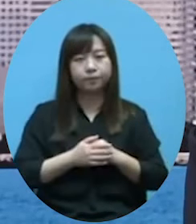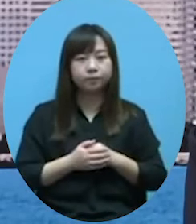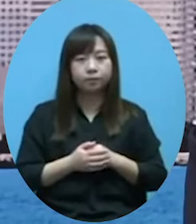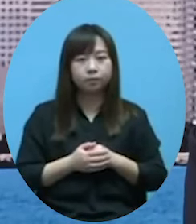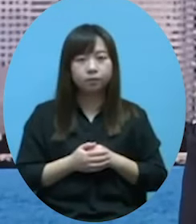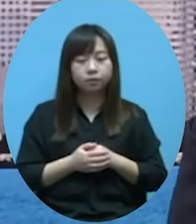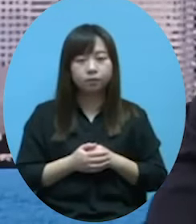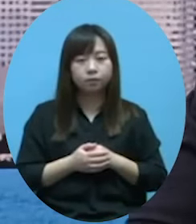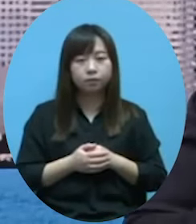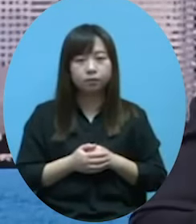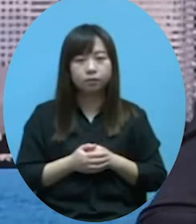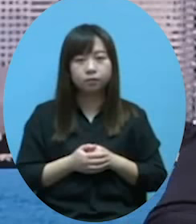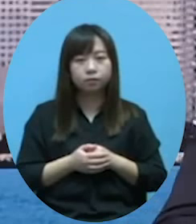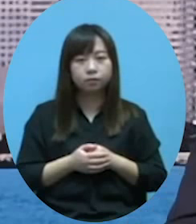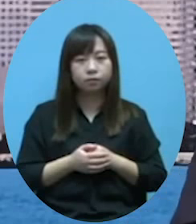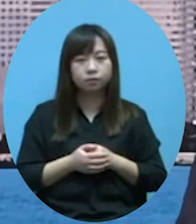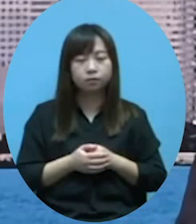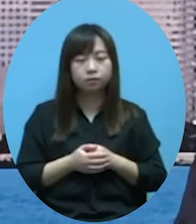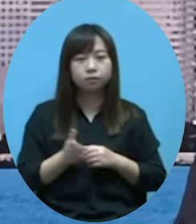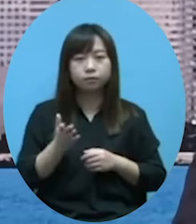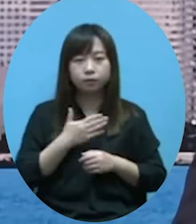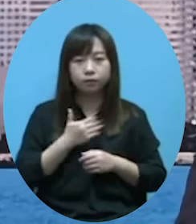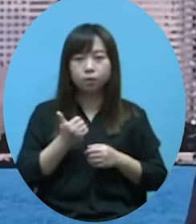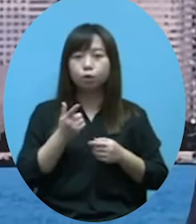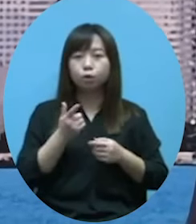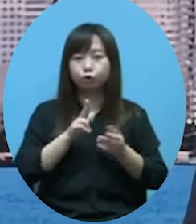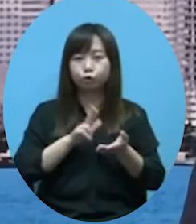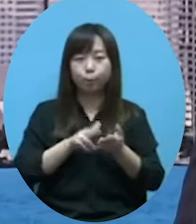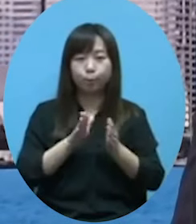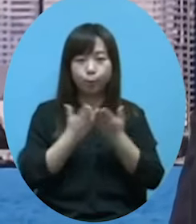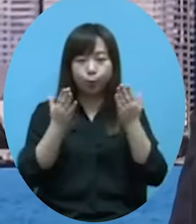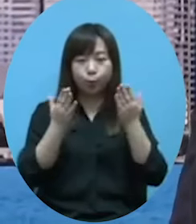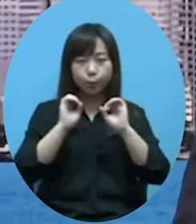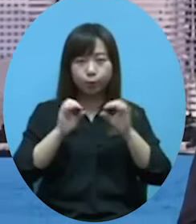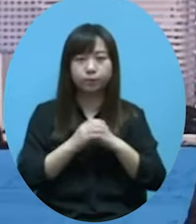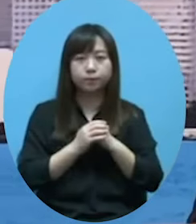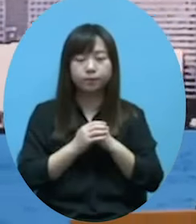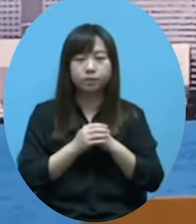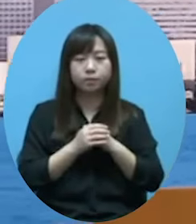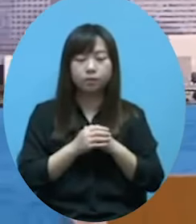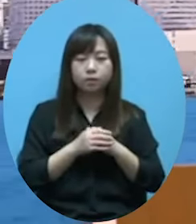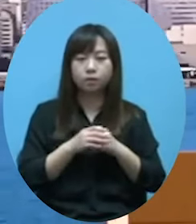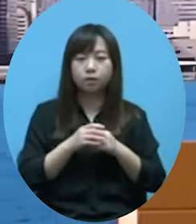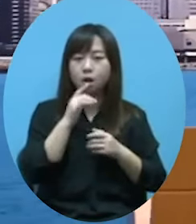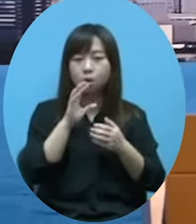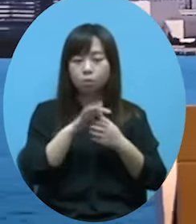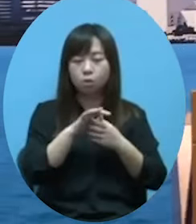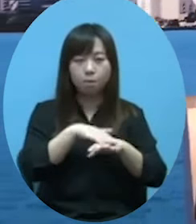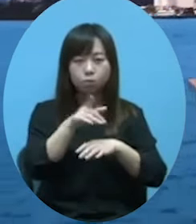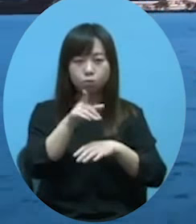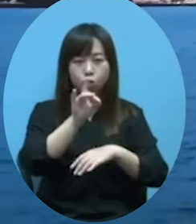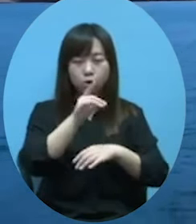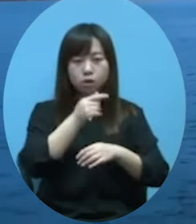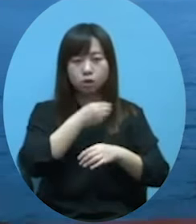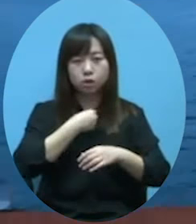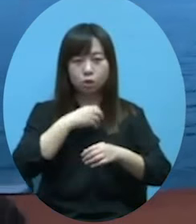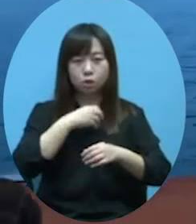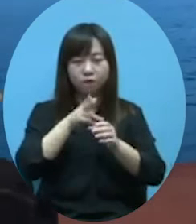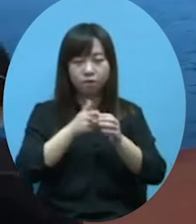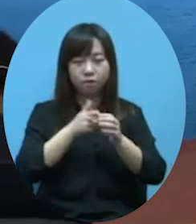中間我你們很順暴的首先想問一下剛才張宿君醫生有提過那個佛堂